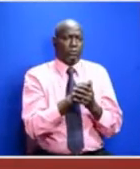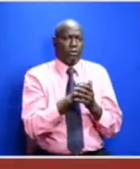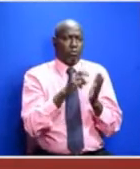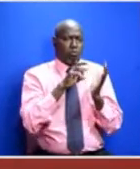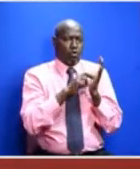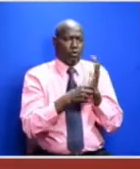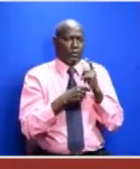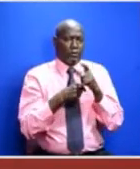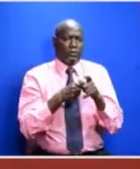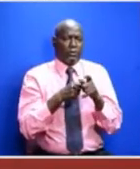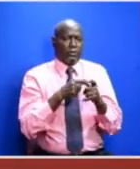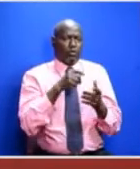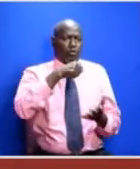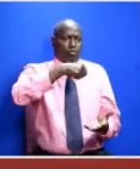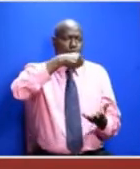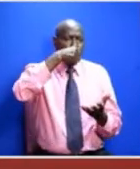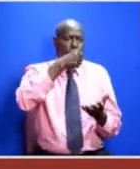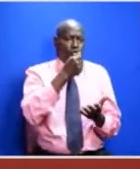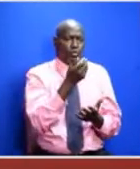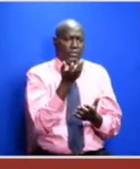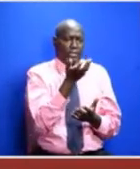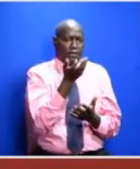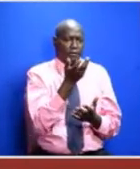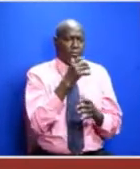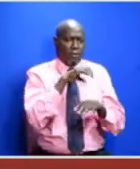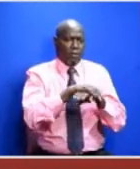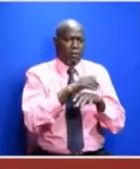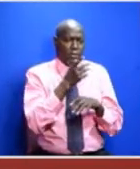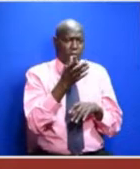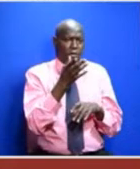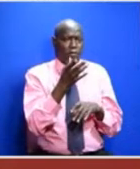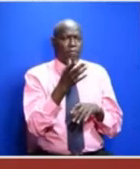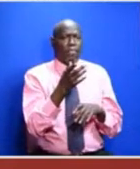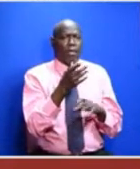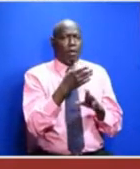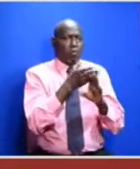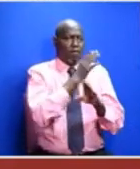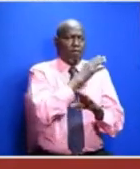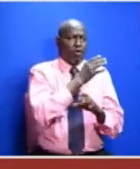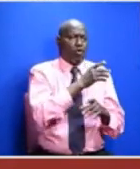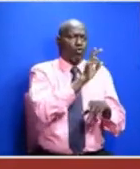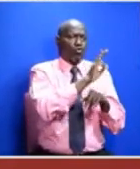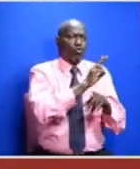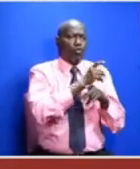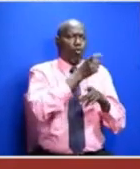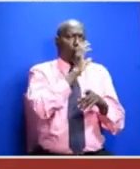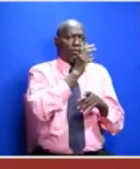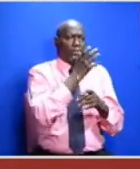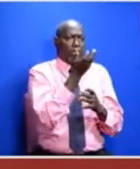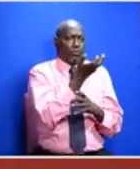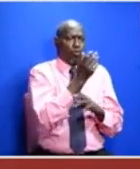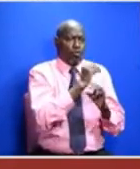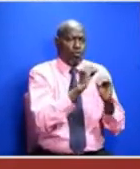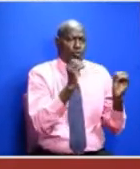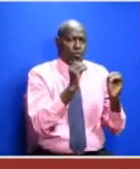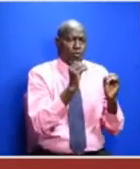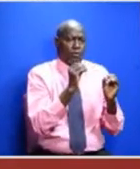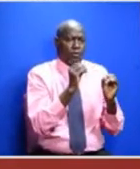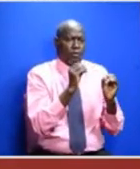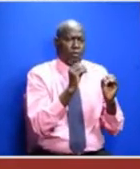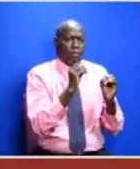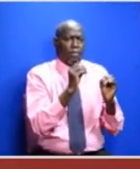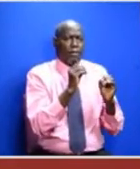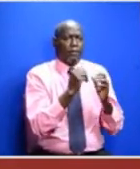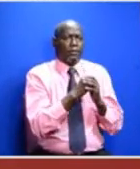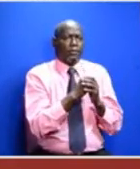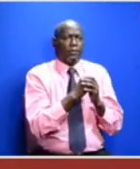ndoo. Ndoo tulimwanzo tulikuwa tunatumia maji kama ya chungwa, na maji yenyewe